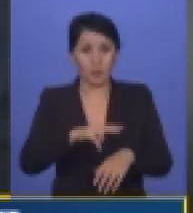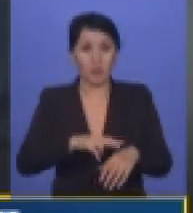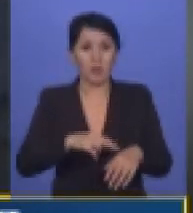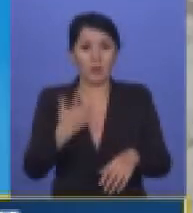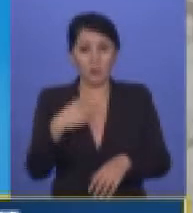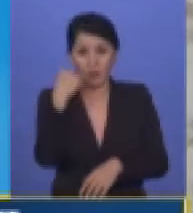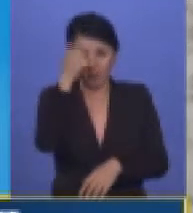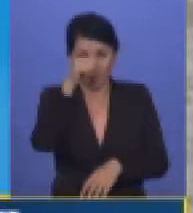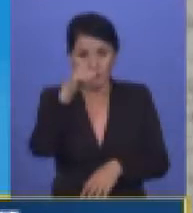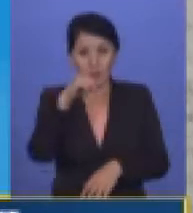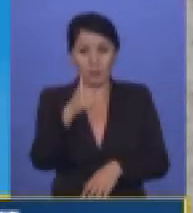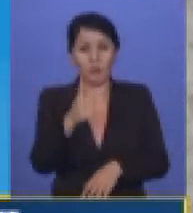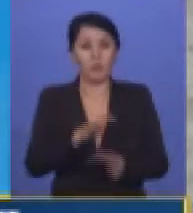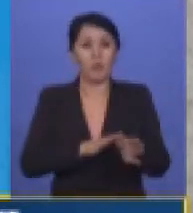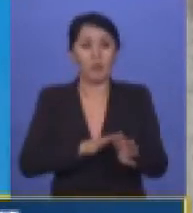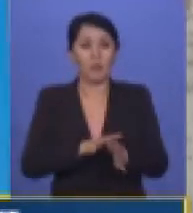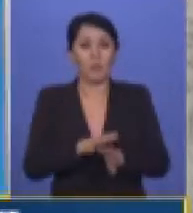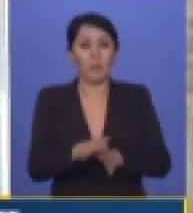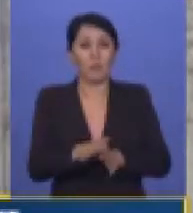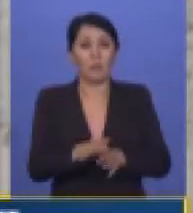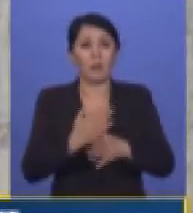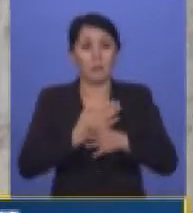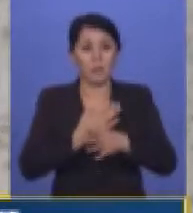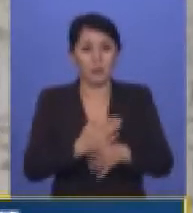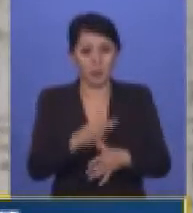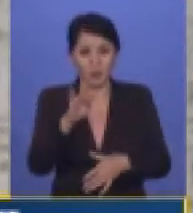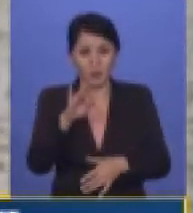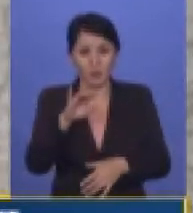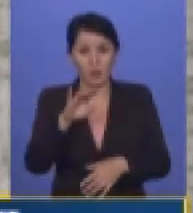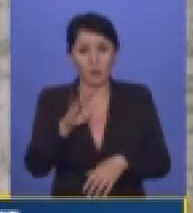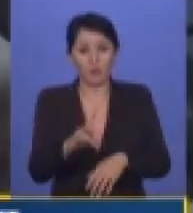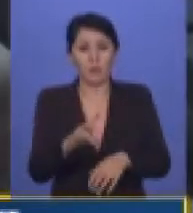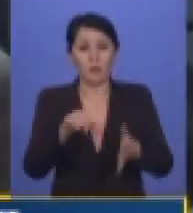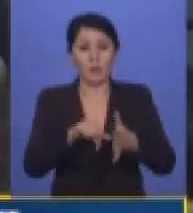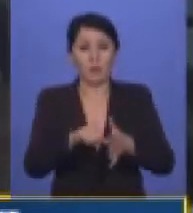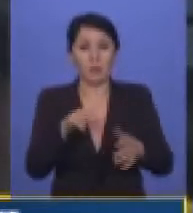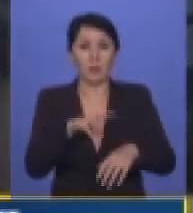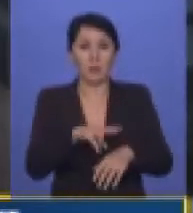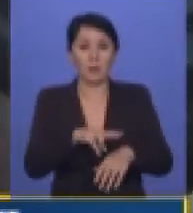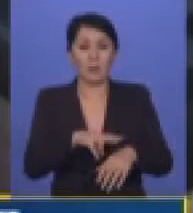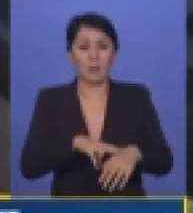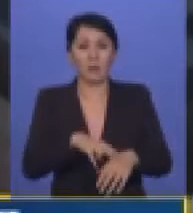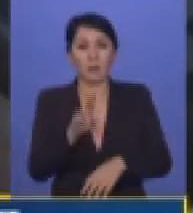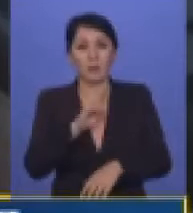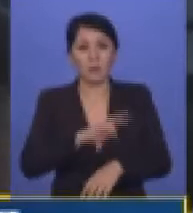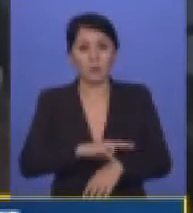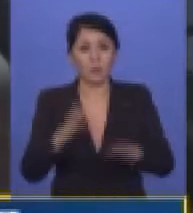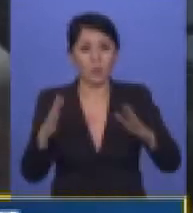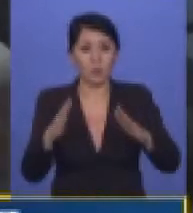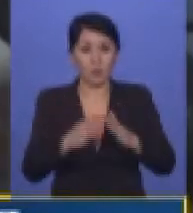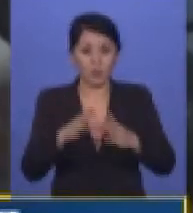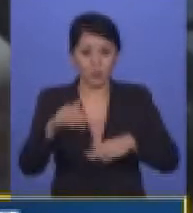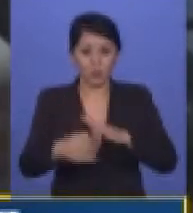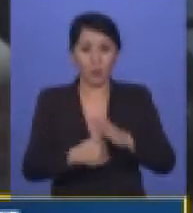жылдығы қарсаңында жергілікті атқарушы органдардың қолдауымен Краснознаменная ауылында участкелік инспектор үшін қызметтік тұрғын үйі бар